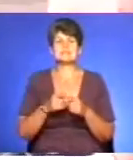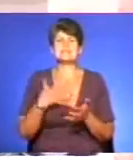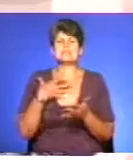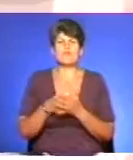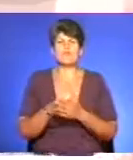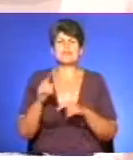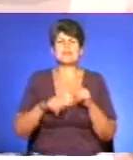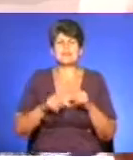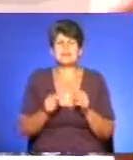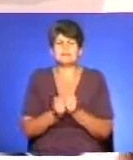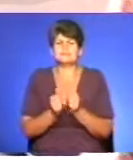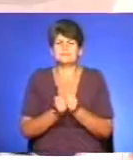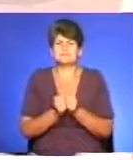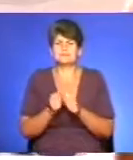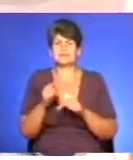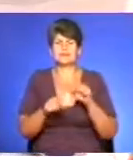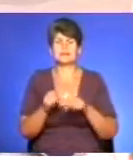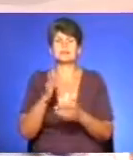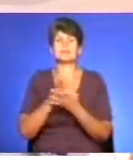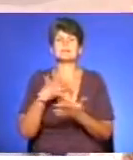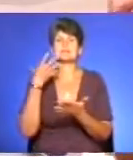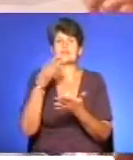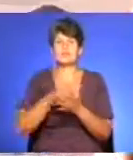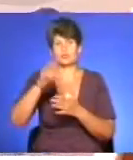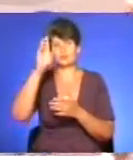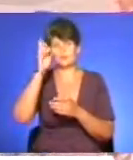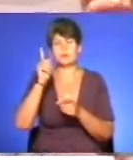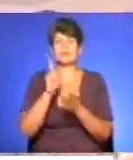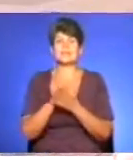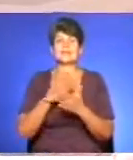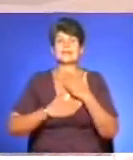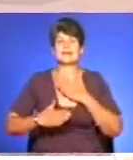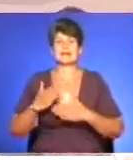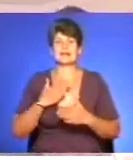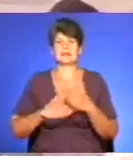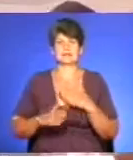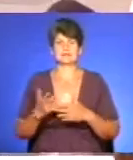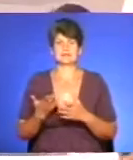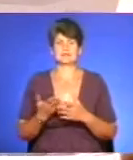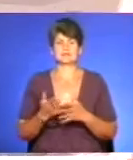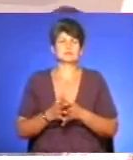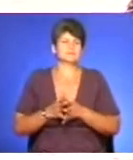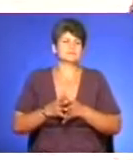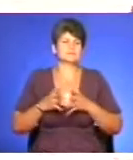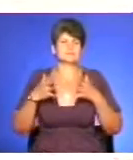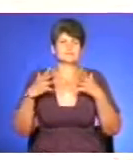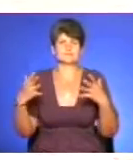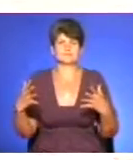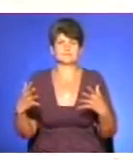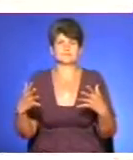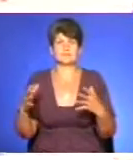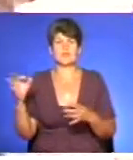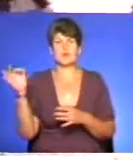рідне, прирідне, тому що ми маємо свою державу, ми повинні радуватися, тішитися. Безмежно. О,